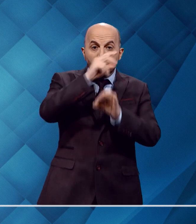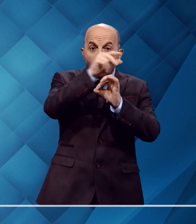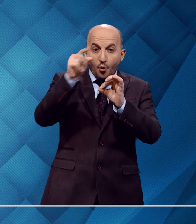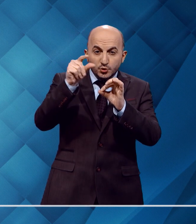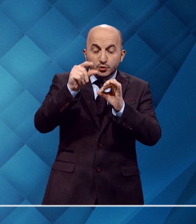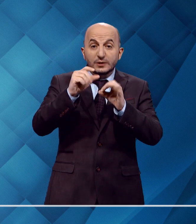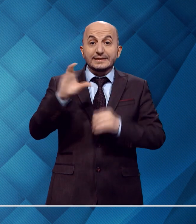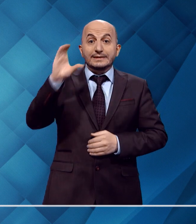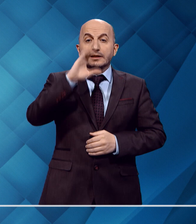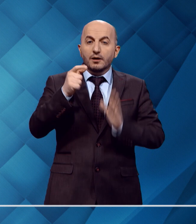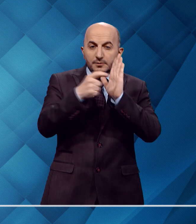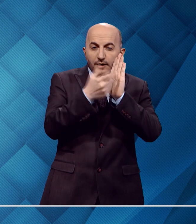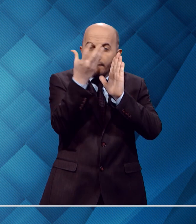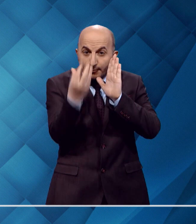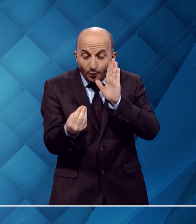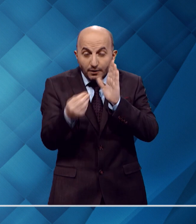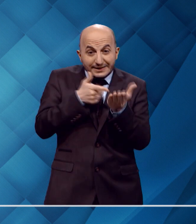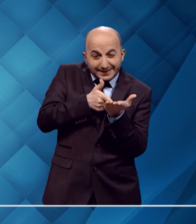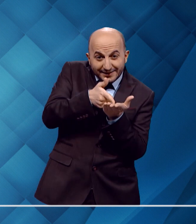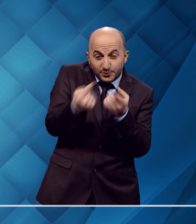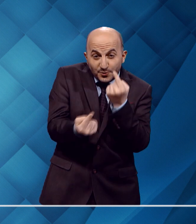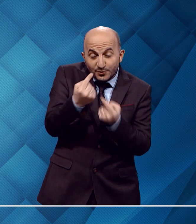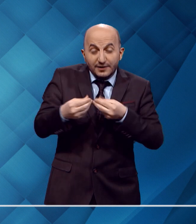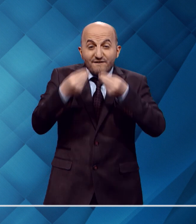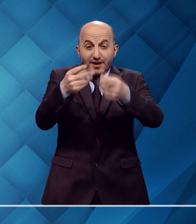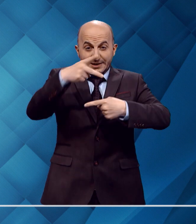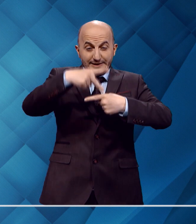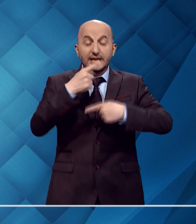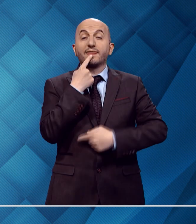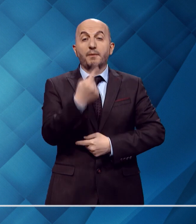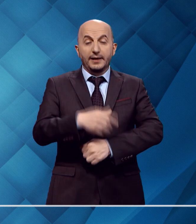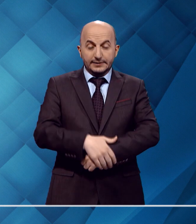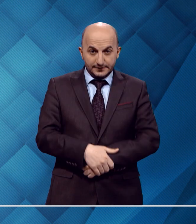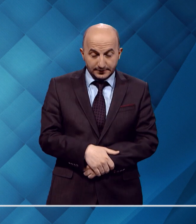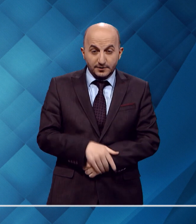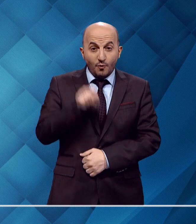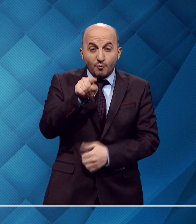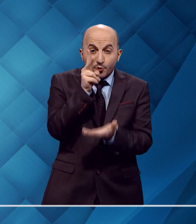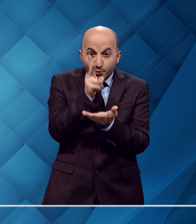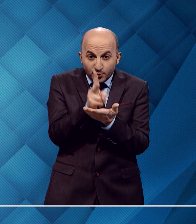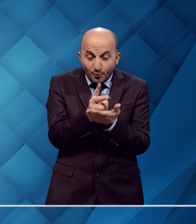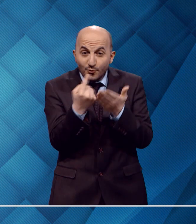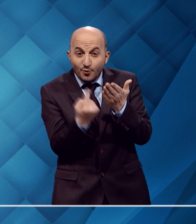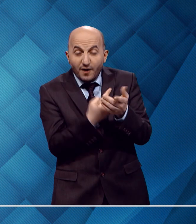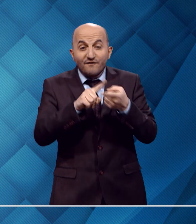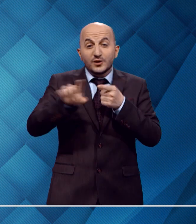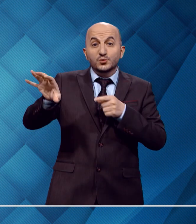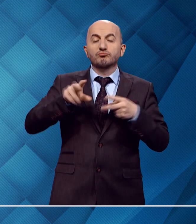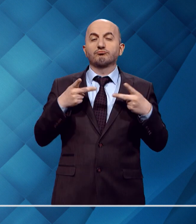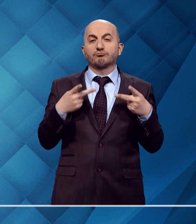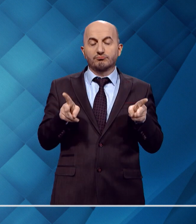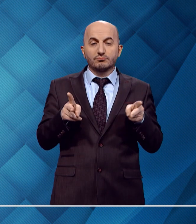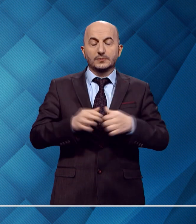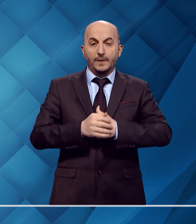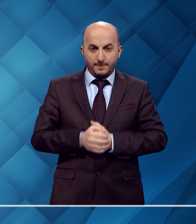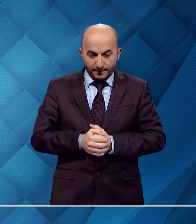gelen öşür, dini bir kavram olarak tarım ürünlerinden verilen zekat demektir. Bu hüküm Kur'an ve sünnet